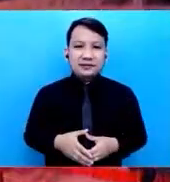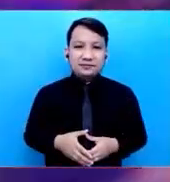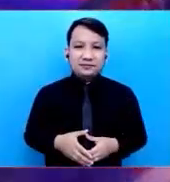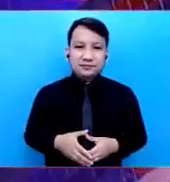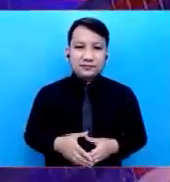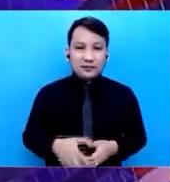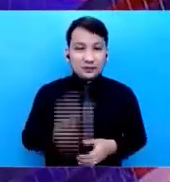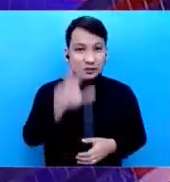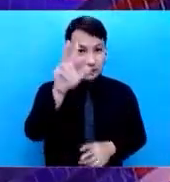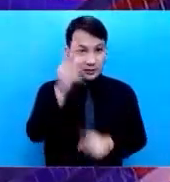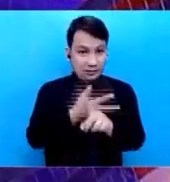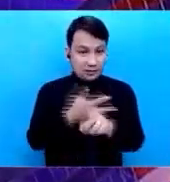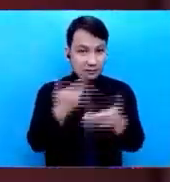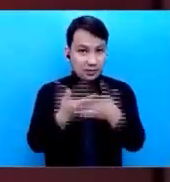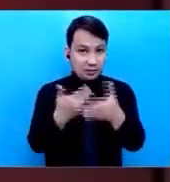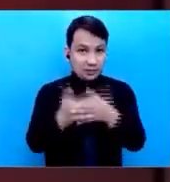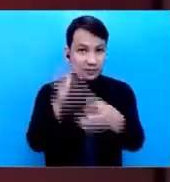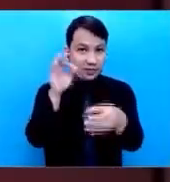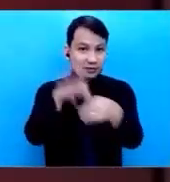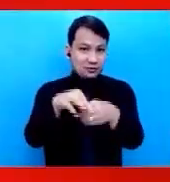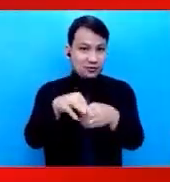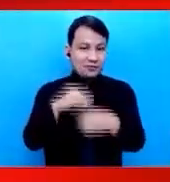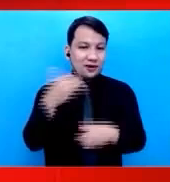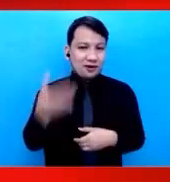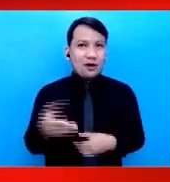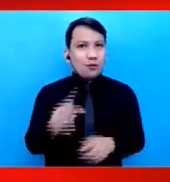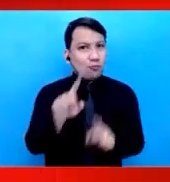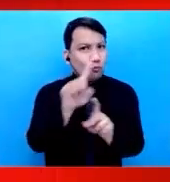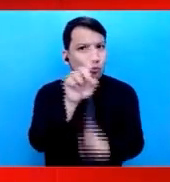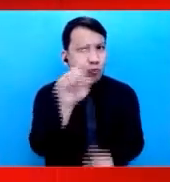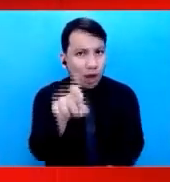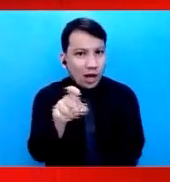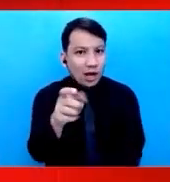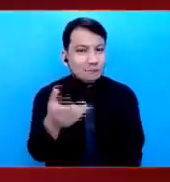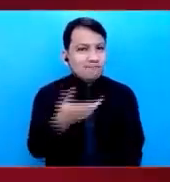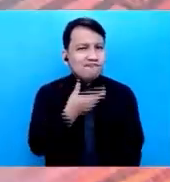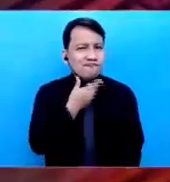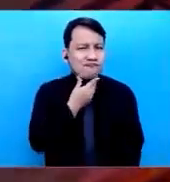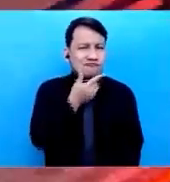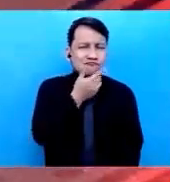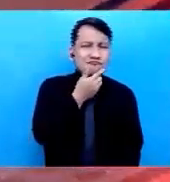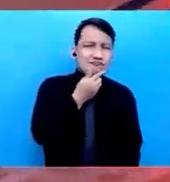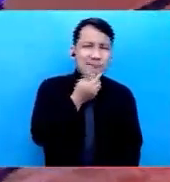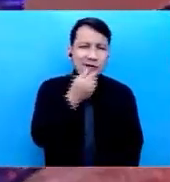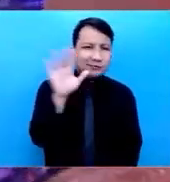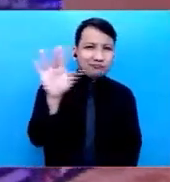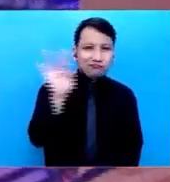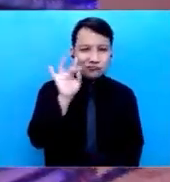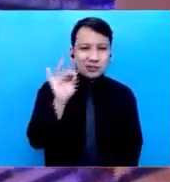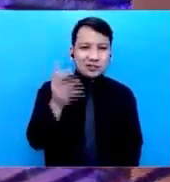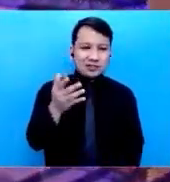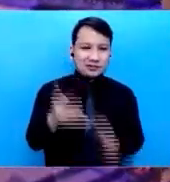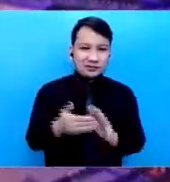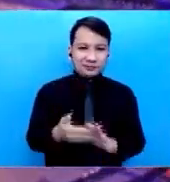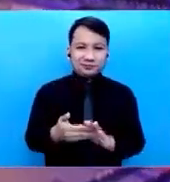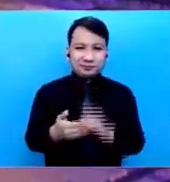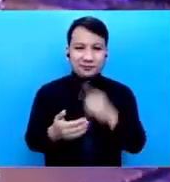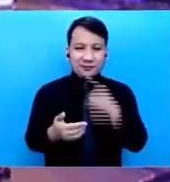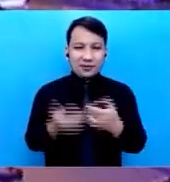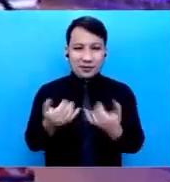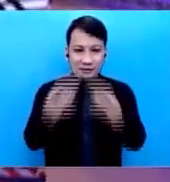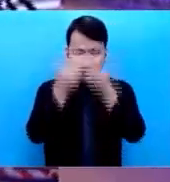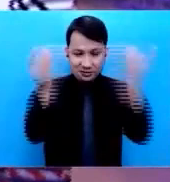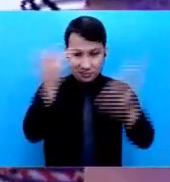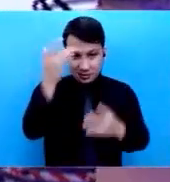3 buwan na lang, eleksyon na. Ang tanong, may napili ka na ba? Bilang pakikiisa sa matalinong